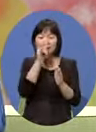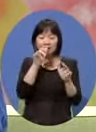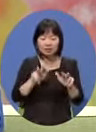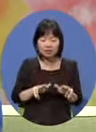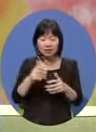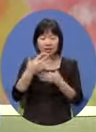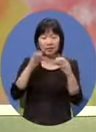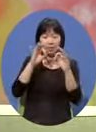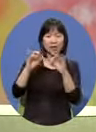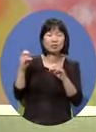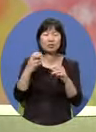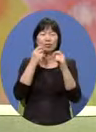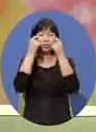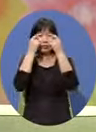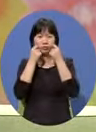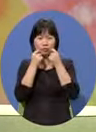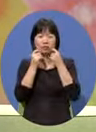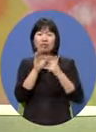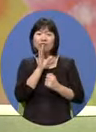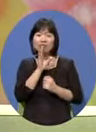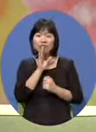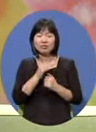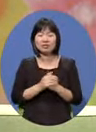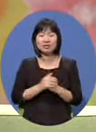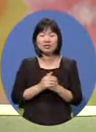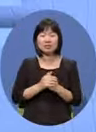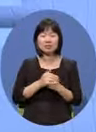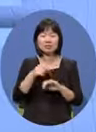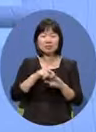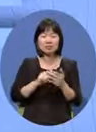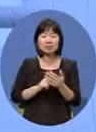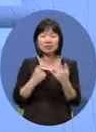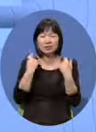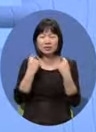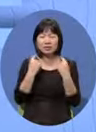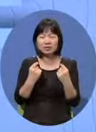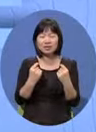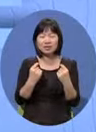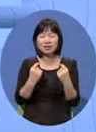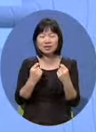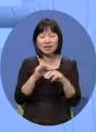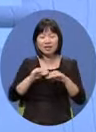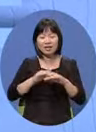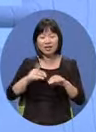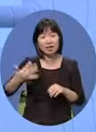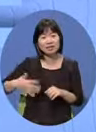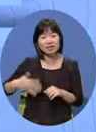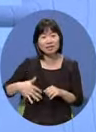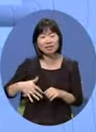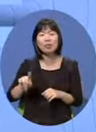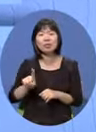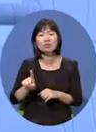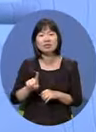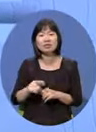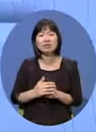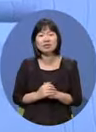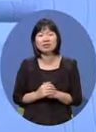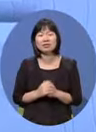지금도 그 화면을 보면서 또 눈물이 나세요. 그 부분이 아직은 그래도 마음의 해결이 잘 안 되셨어요?